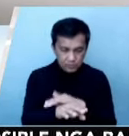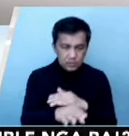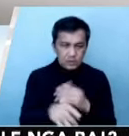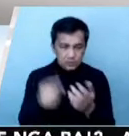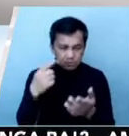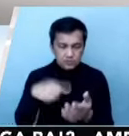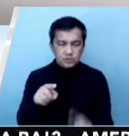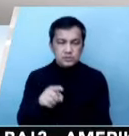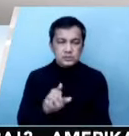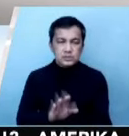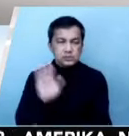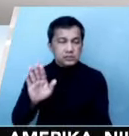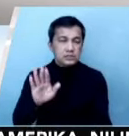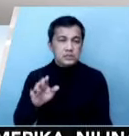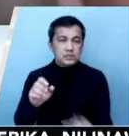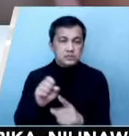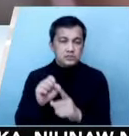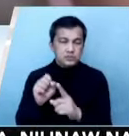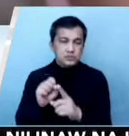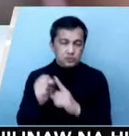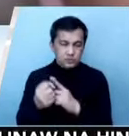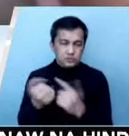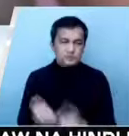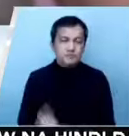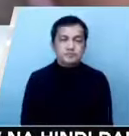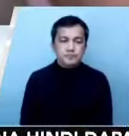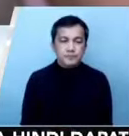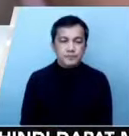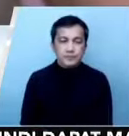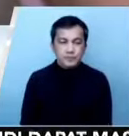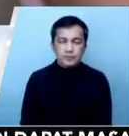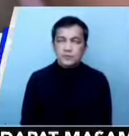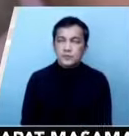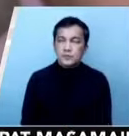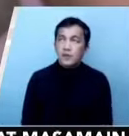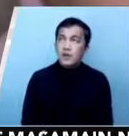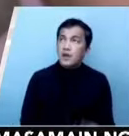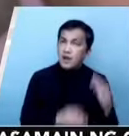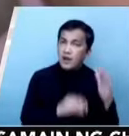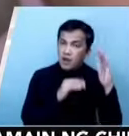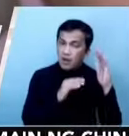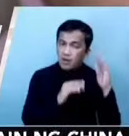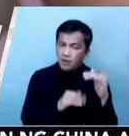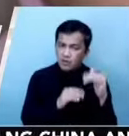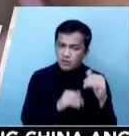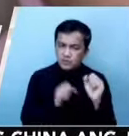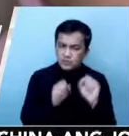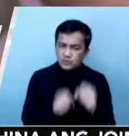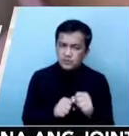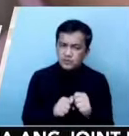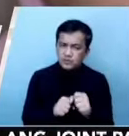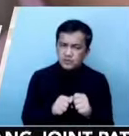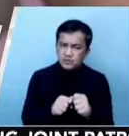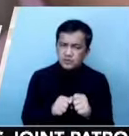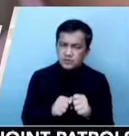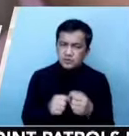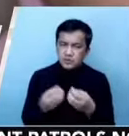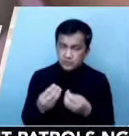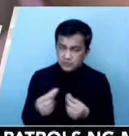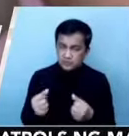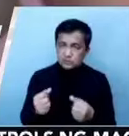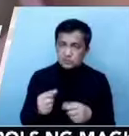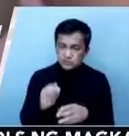kanyang estado sa kasalukuyan. Sana po may aking na ako sa madaling panahon para